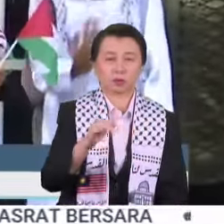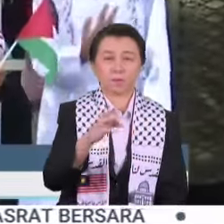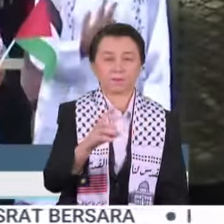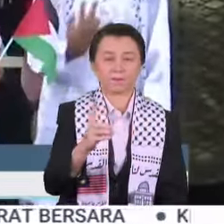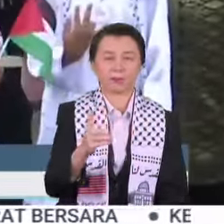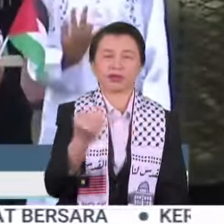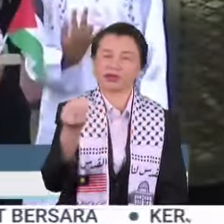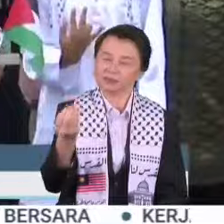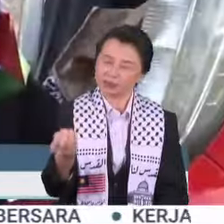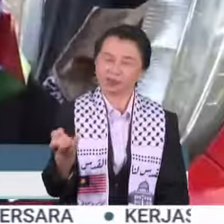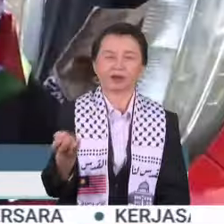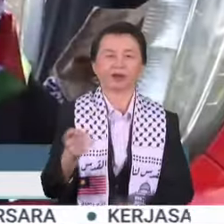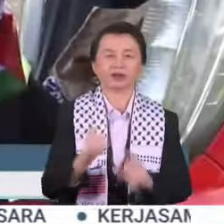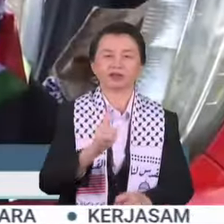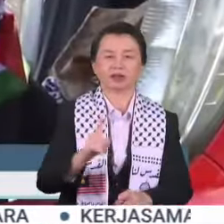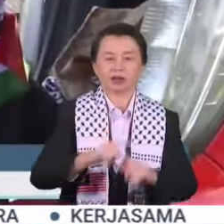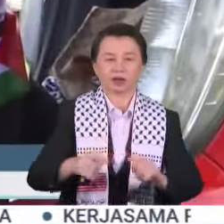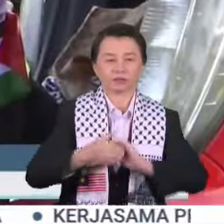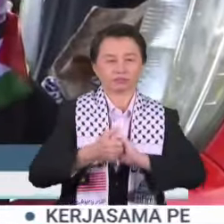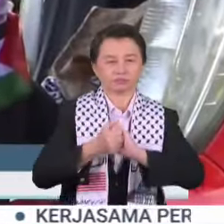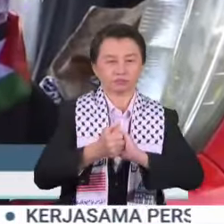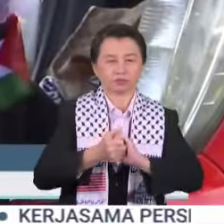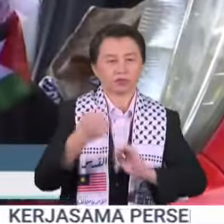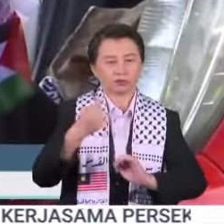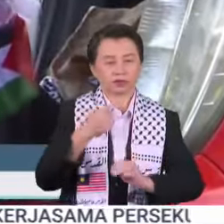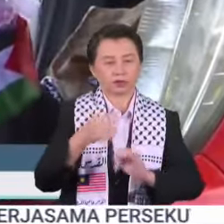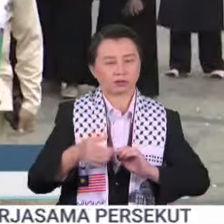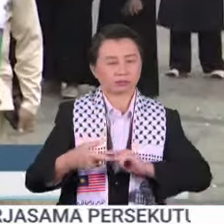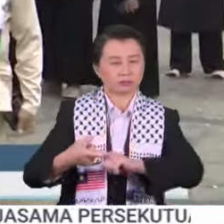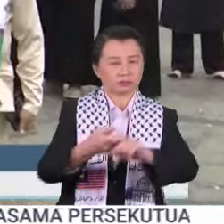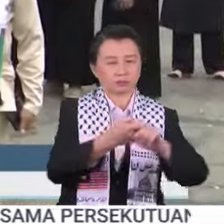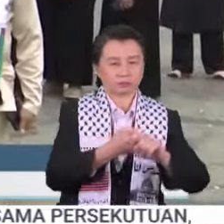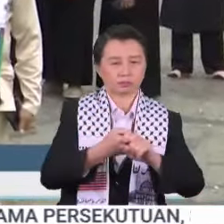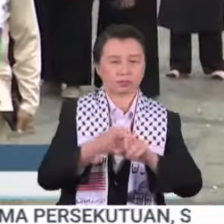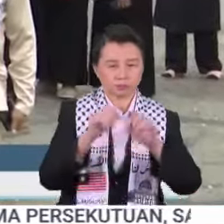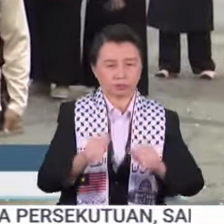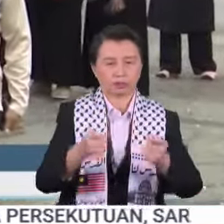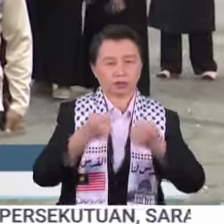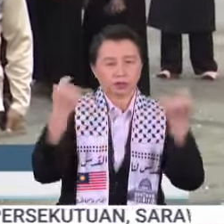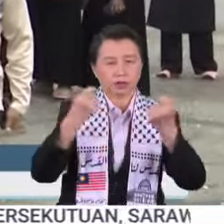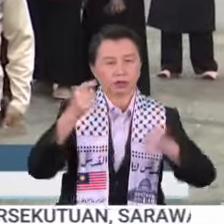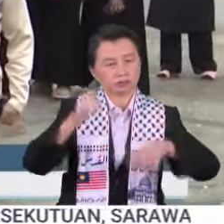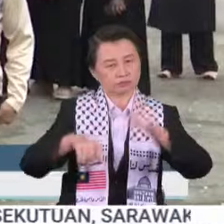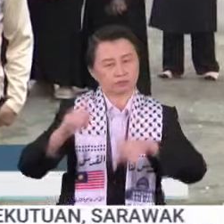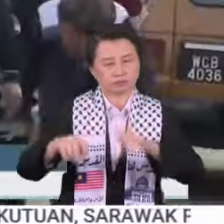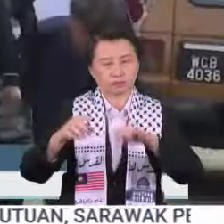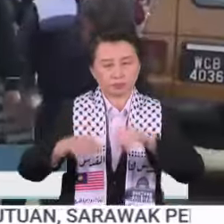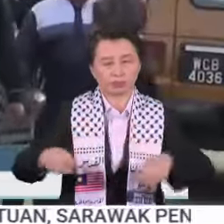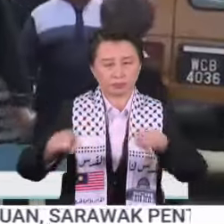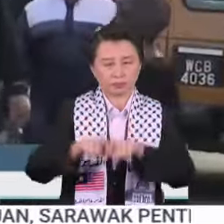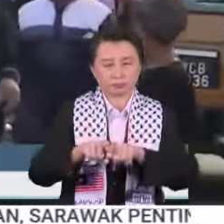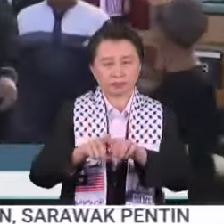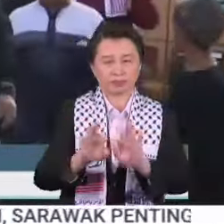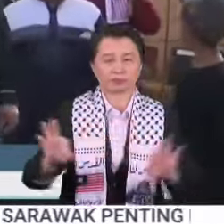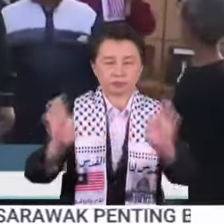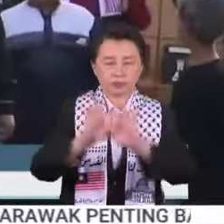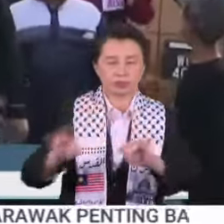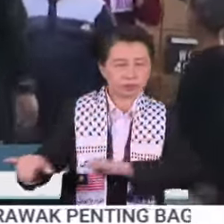namun kesepaduan serta ikatan muhibah sentiasa terjalin termasuk dapat meraikan pelbagai peristiwa penting secara